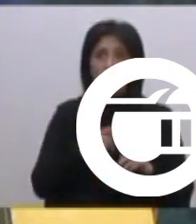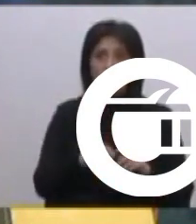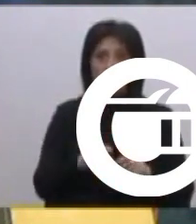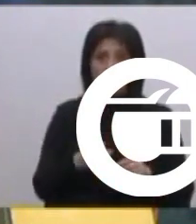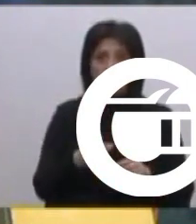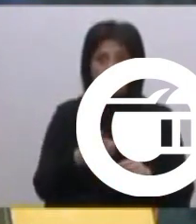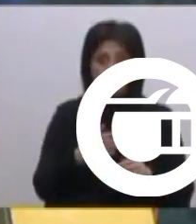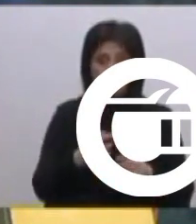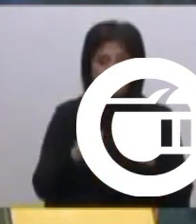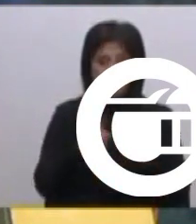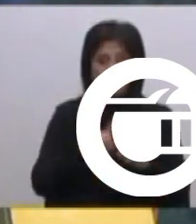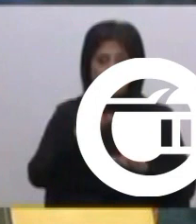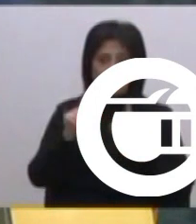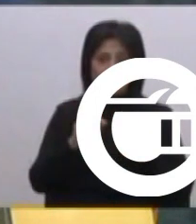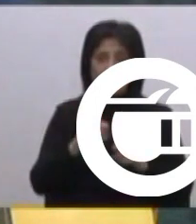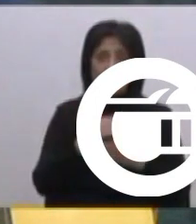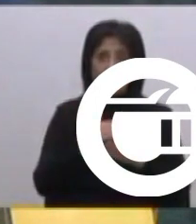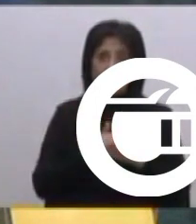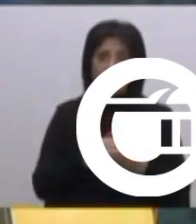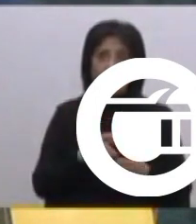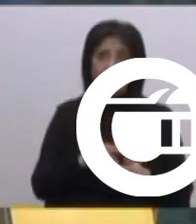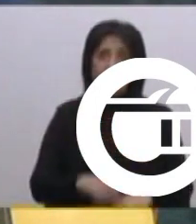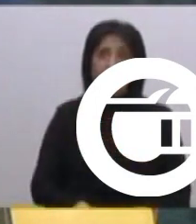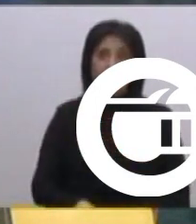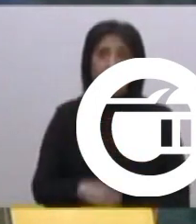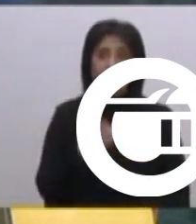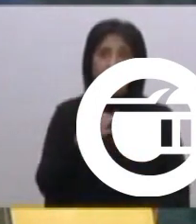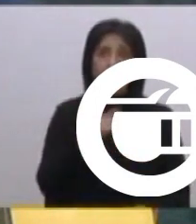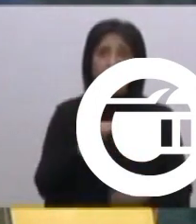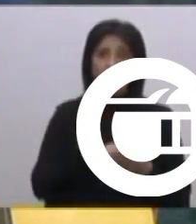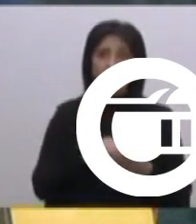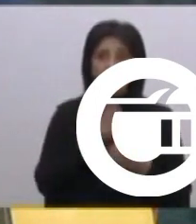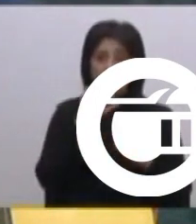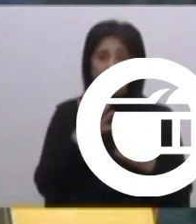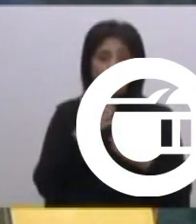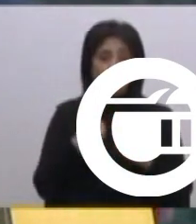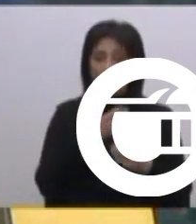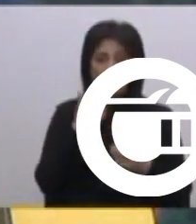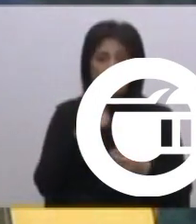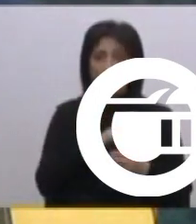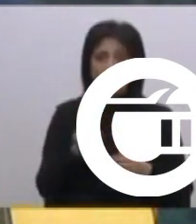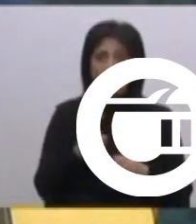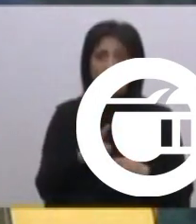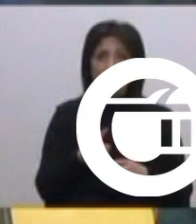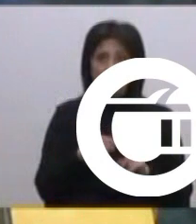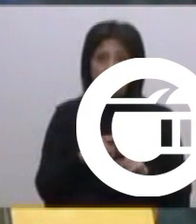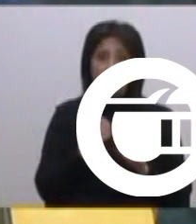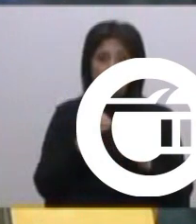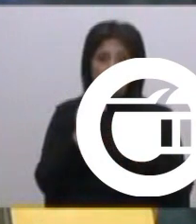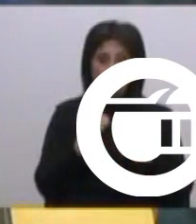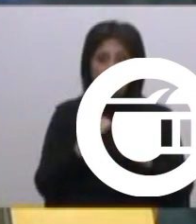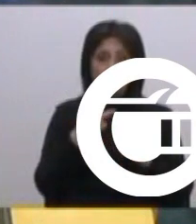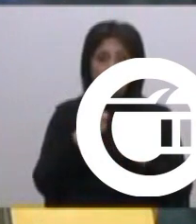მოახერხეთ ნეგატიური ტენდენციის შეჩერება მიგრაციის კუთხით. კიდევ ერთხელ გაიმეორებ, სურათი არ არის კარგი, მაგრამ ტენდენცია